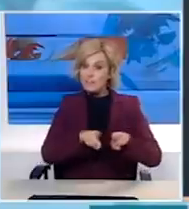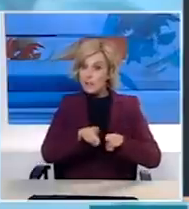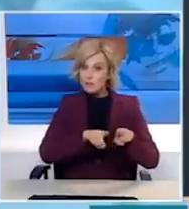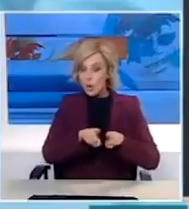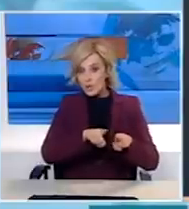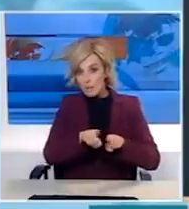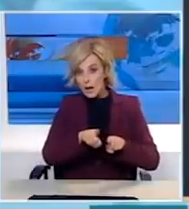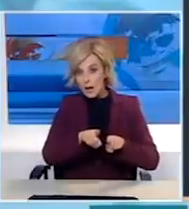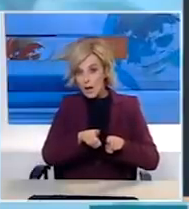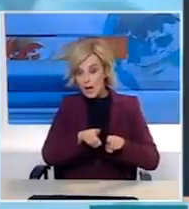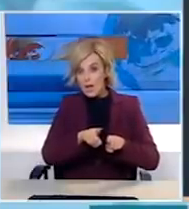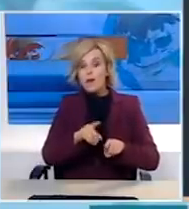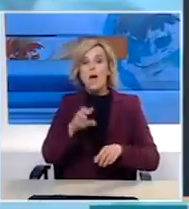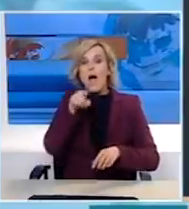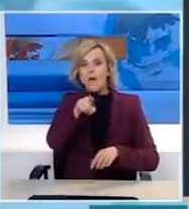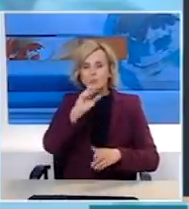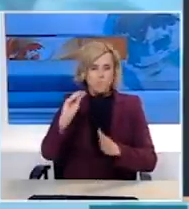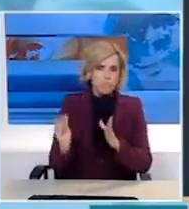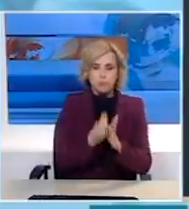κάτι αντίστοιχο από το Δεύτερο Παγκόσμιο Πόλεμο.